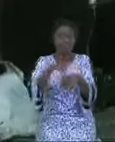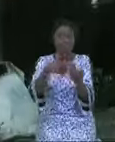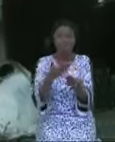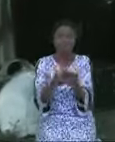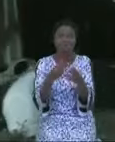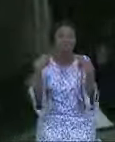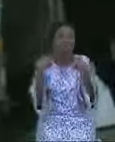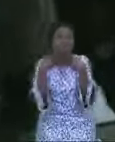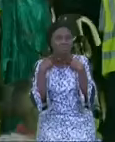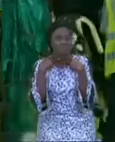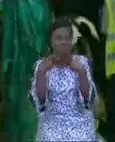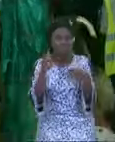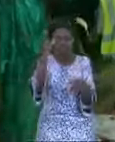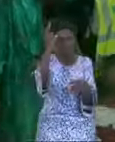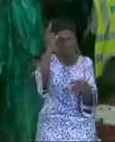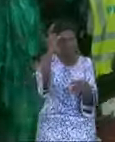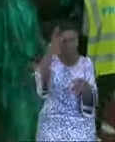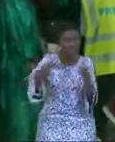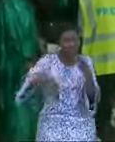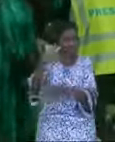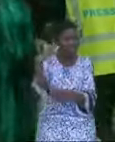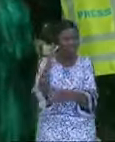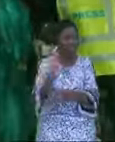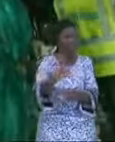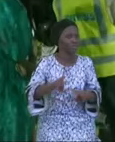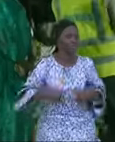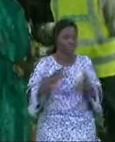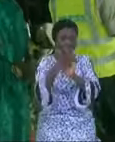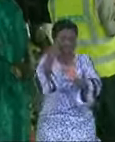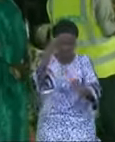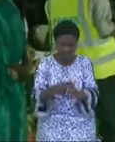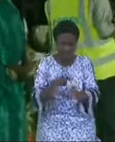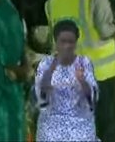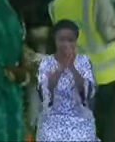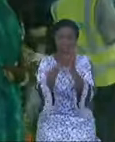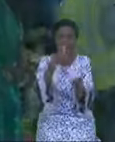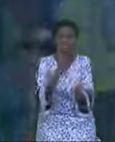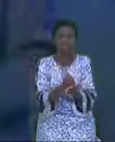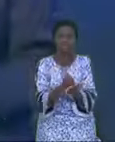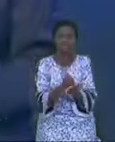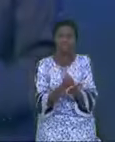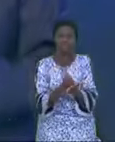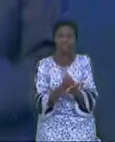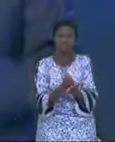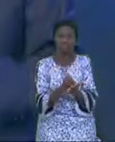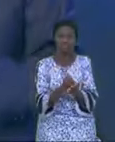tous les jours du diable de ta vie au nom de Jésus